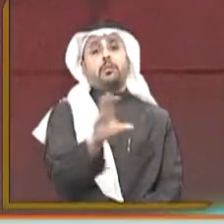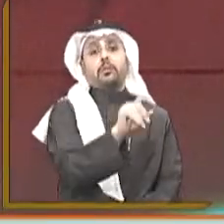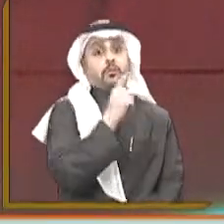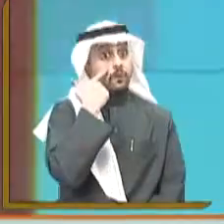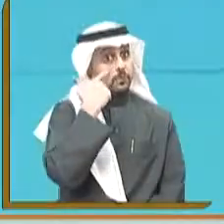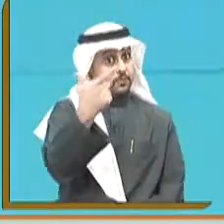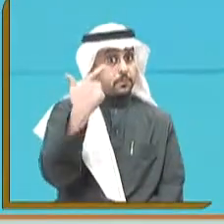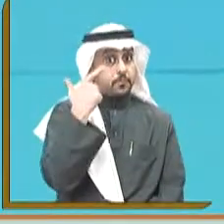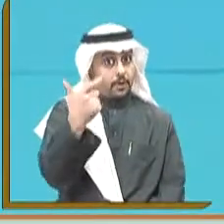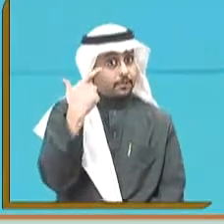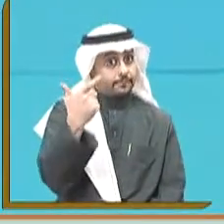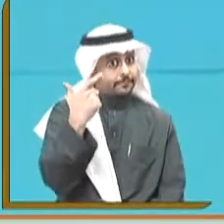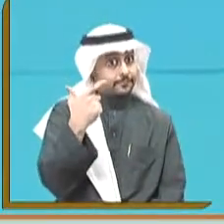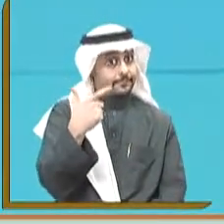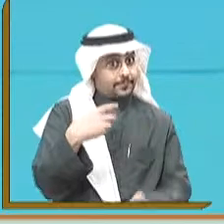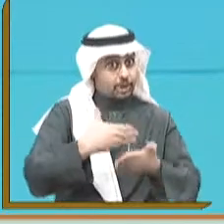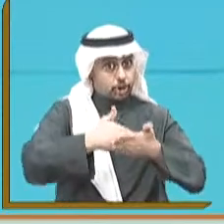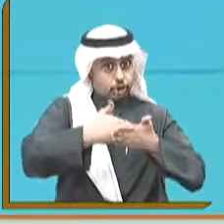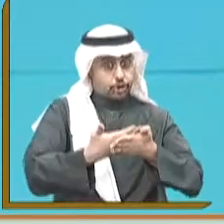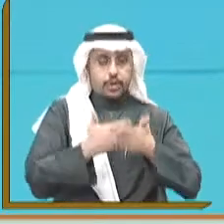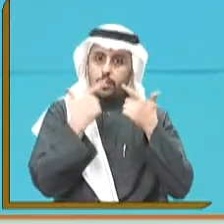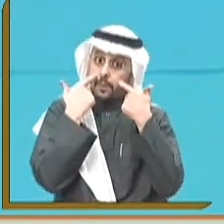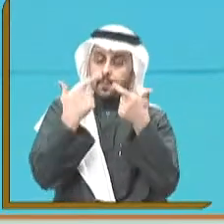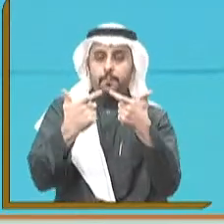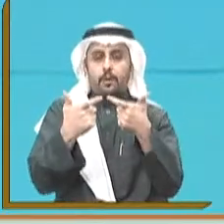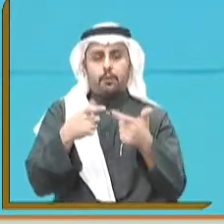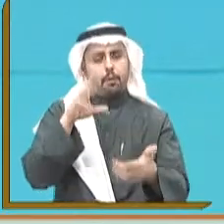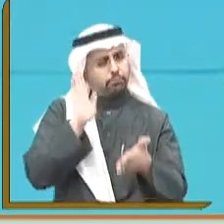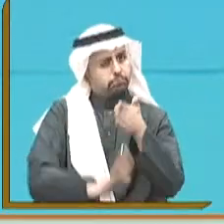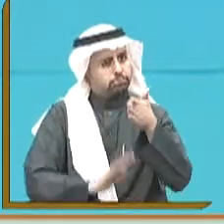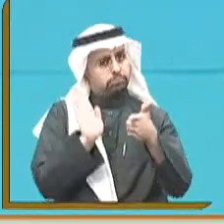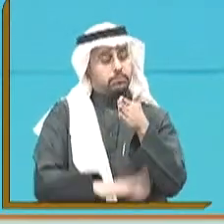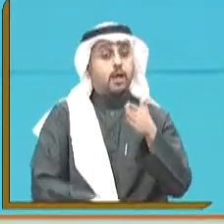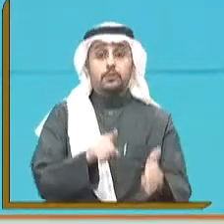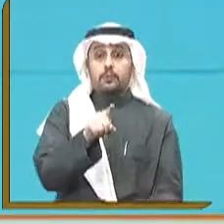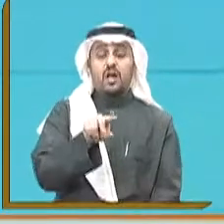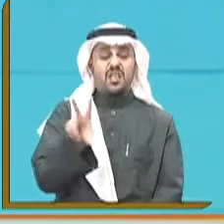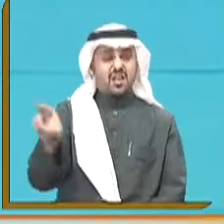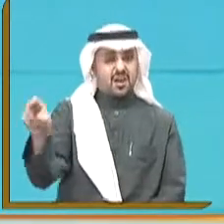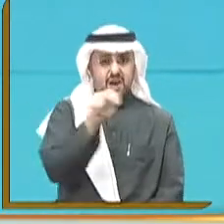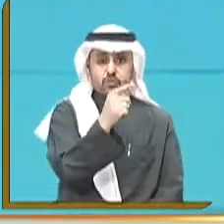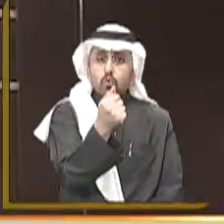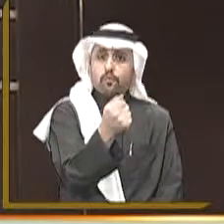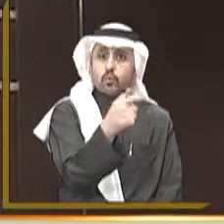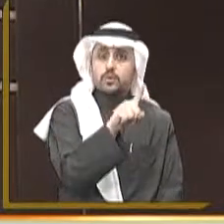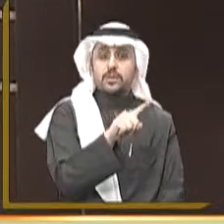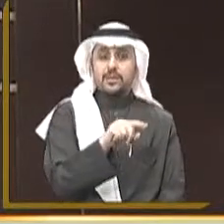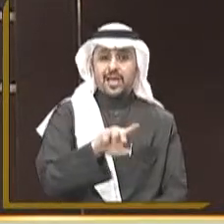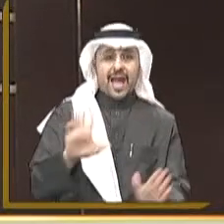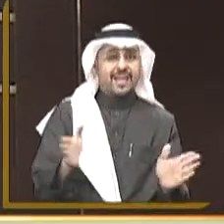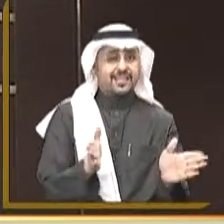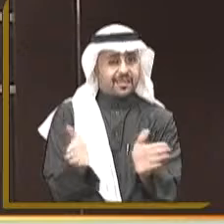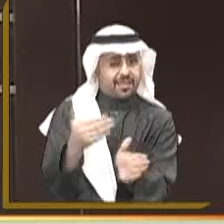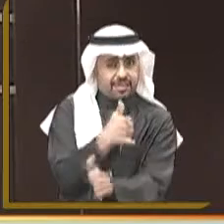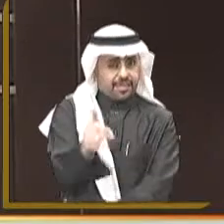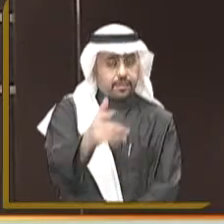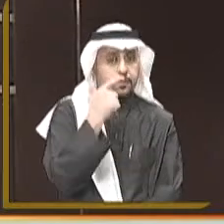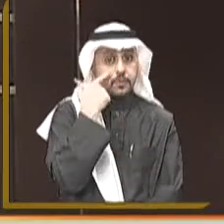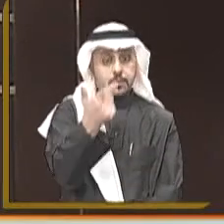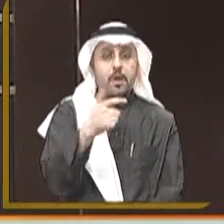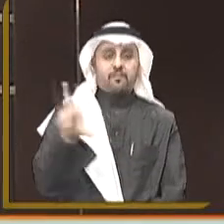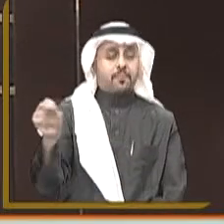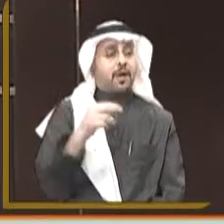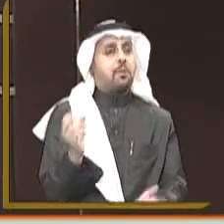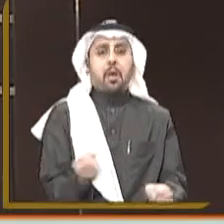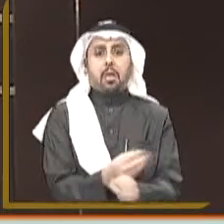الدفع بمجرد الإطلاق عليها، كما وأنها تحل محل النقد. وأوضحت النيابة أن عقوبة التعمد بتحرير